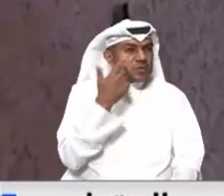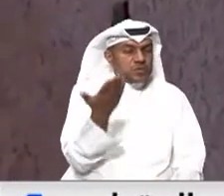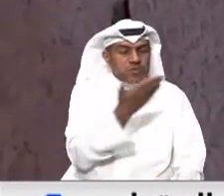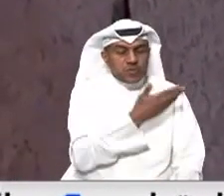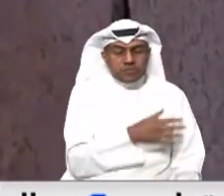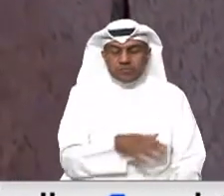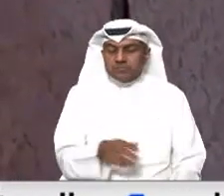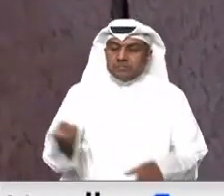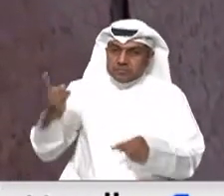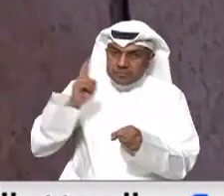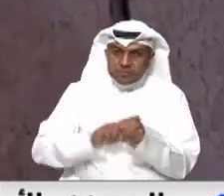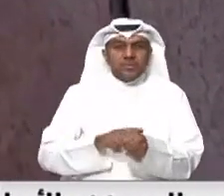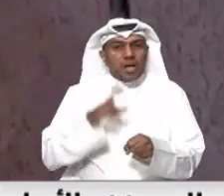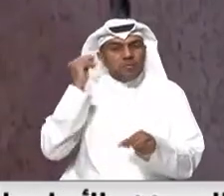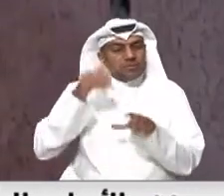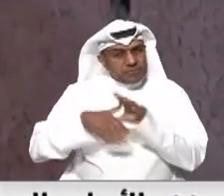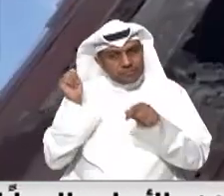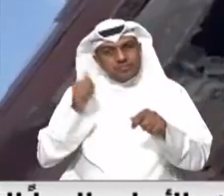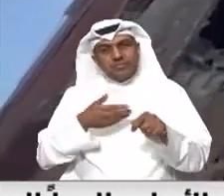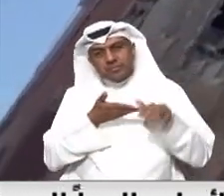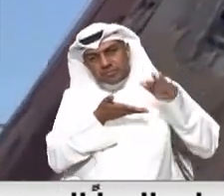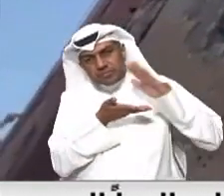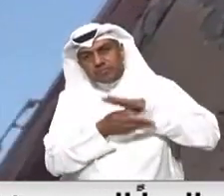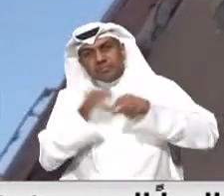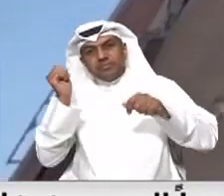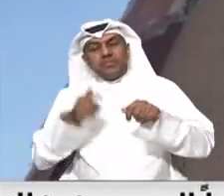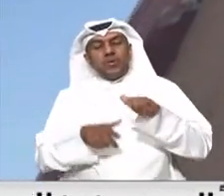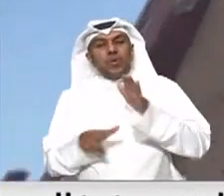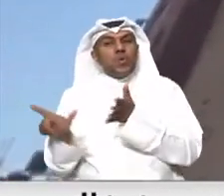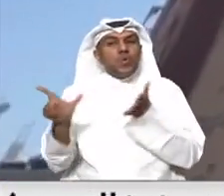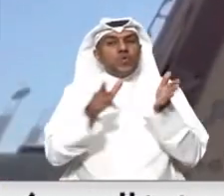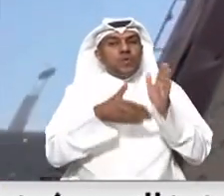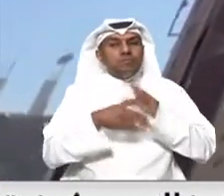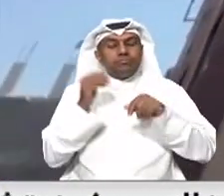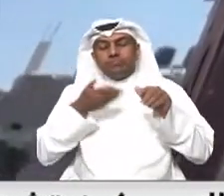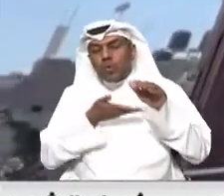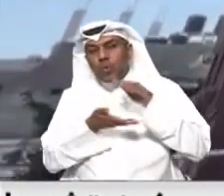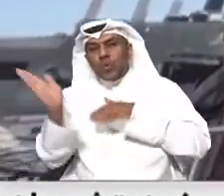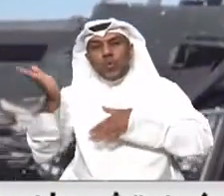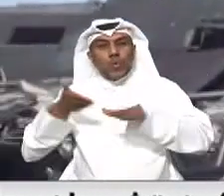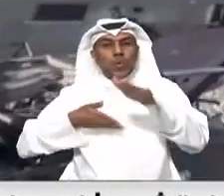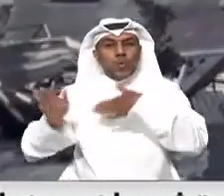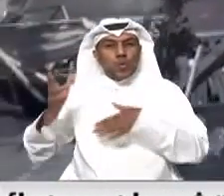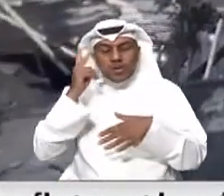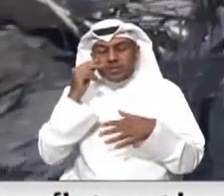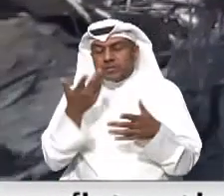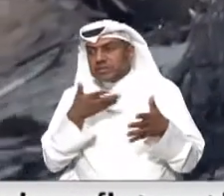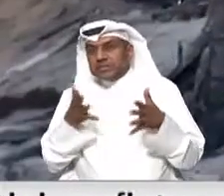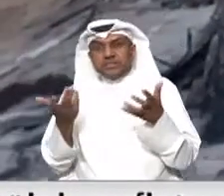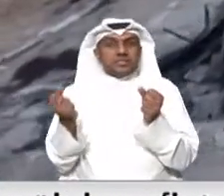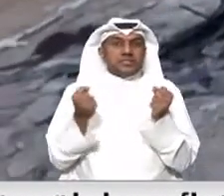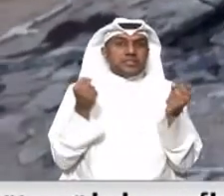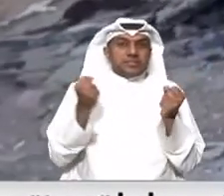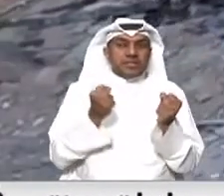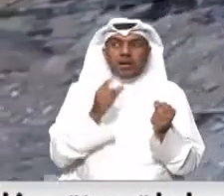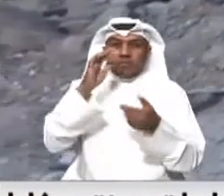والامان او مواصله الصمود في وجه الحرب حتى ياتي النصر من عند الله تعالى